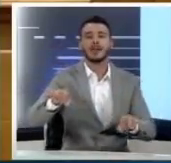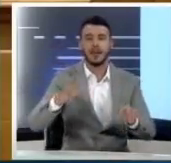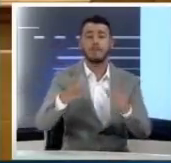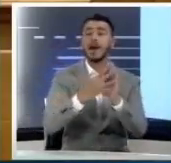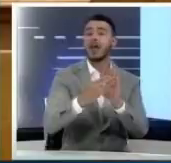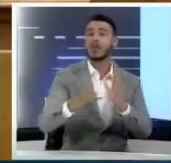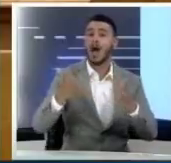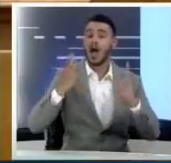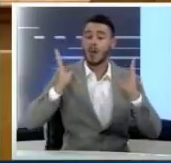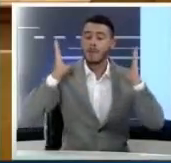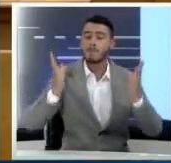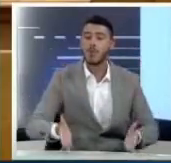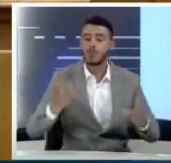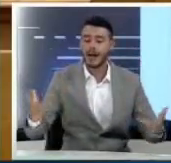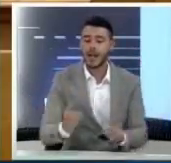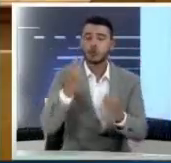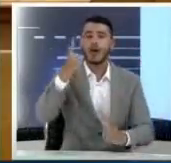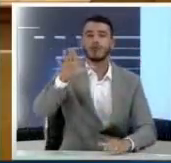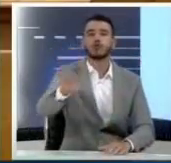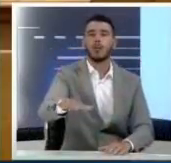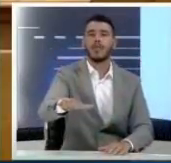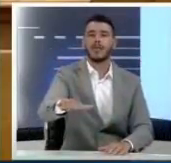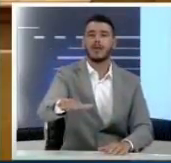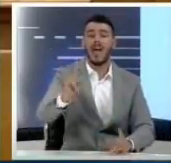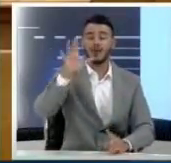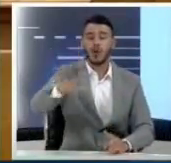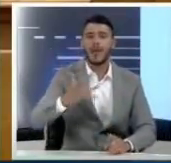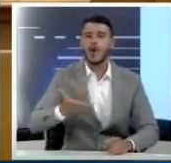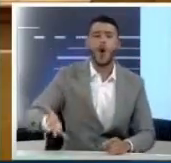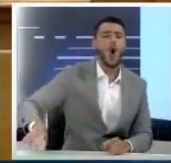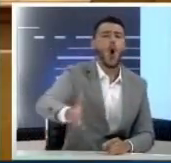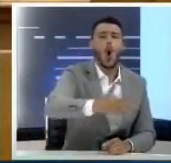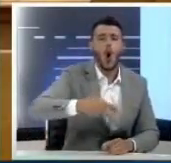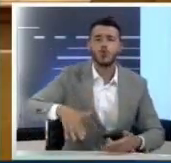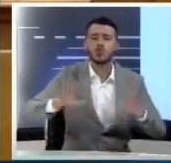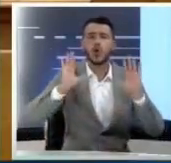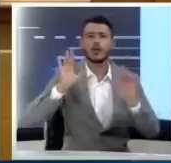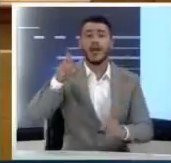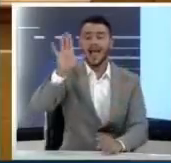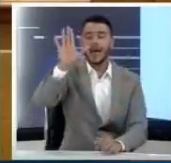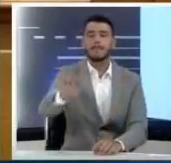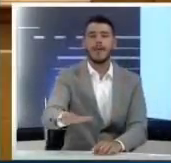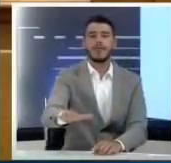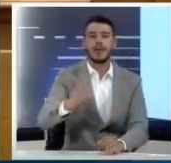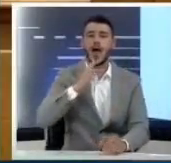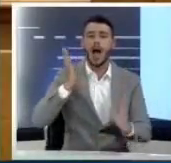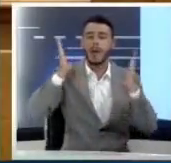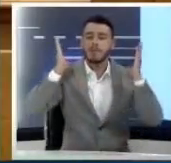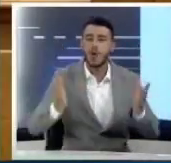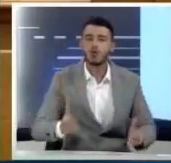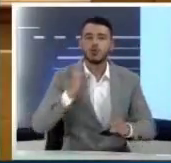παιδί, όχι τη μάζα, κάτι θα γινόταν. Το ξέρουμε ότι δεν θα ήταν σημαντικό ένα παιδί, αλλά αν